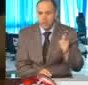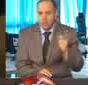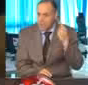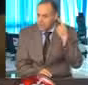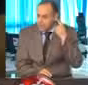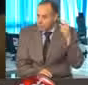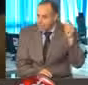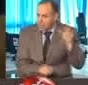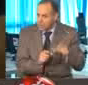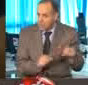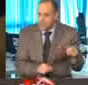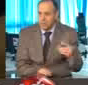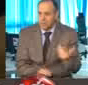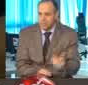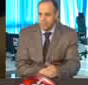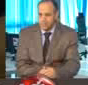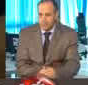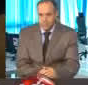من المفروض وأن